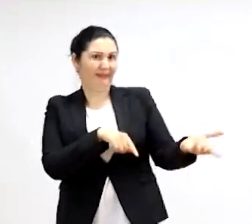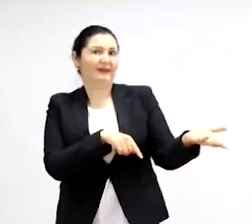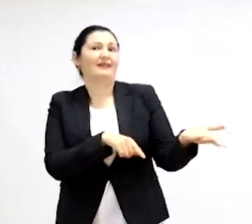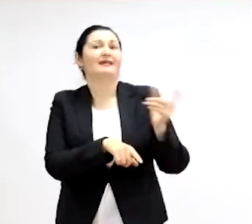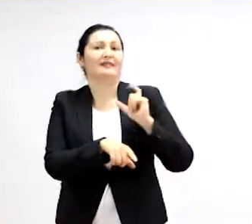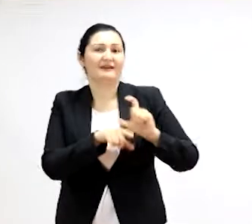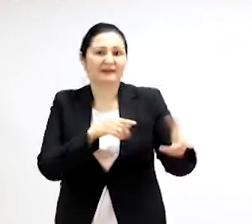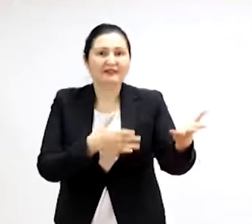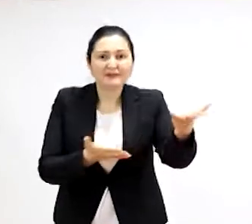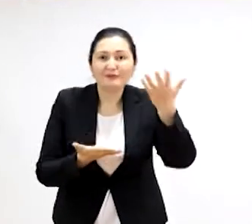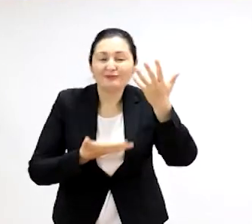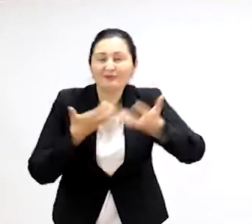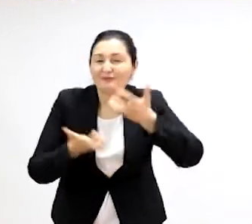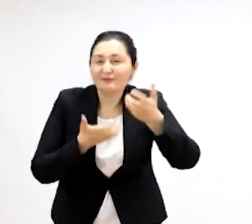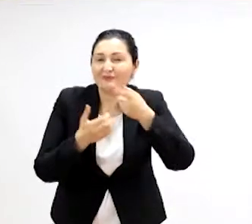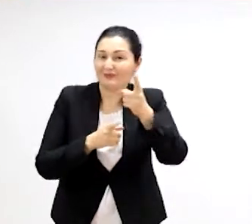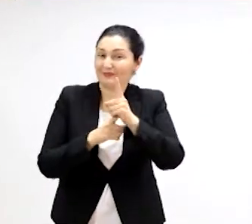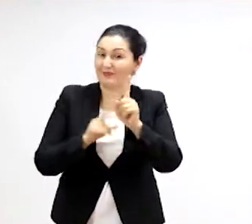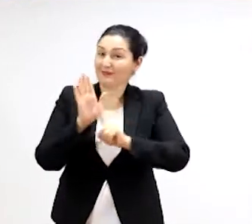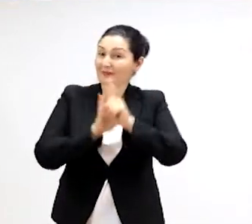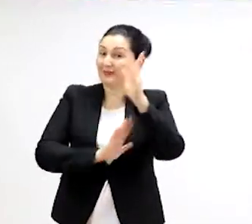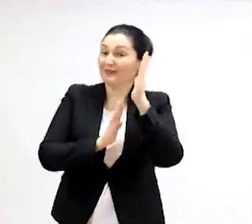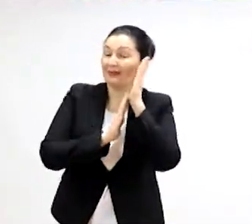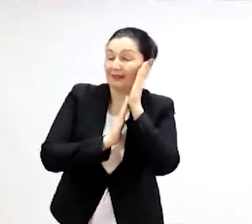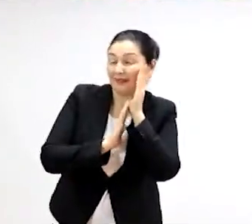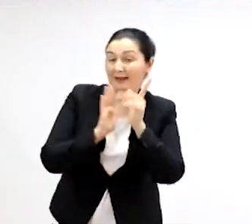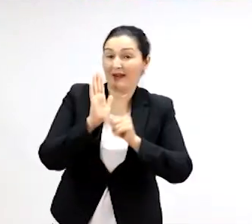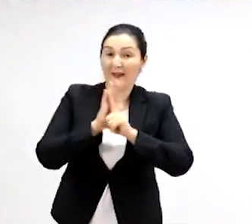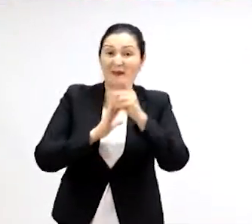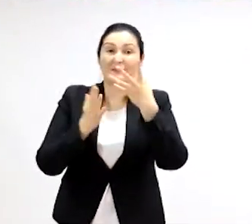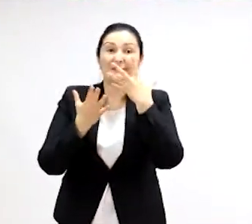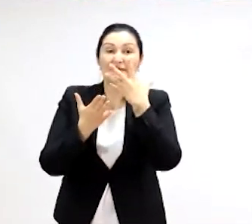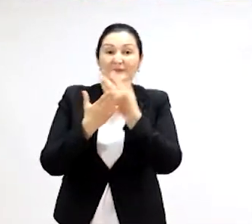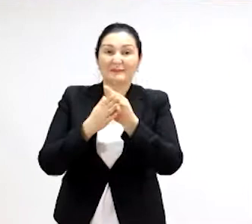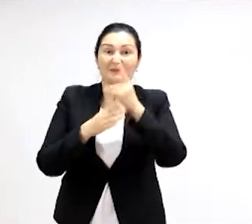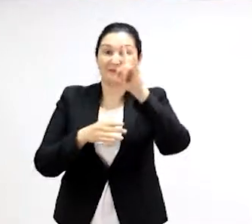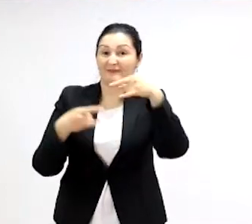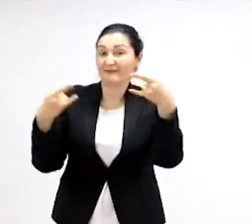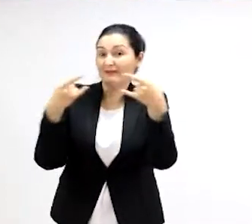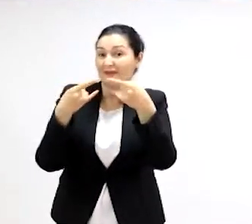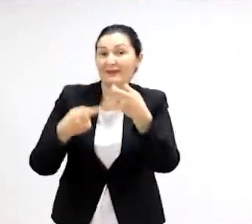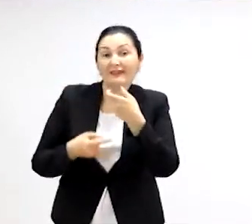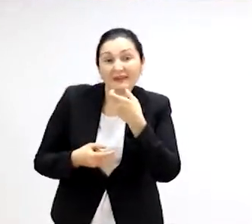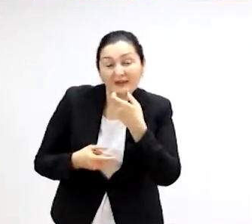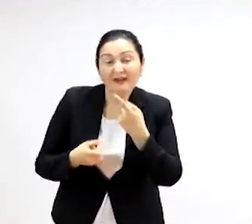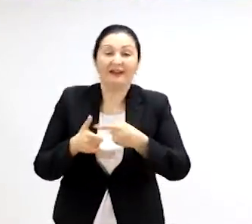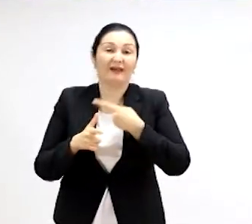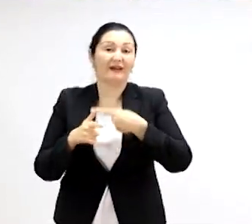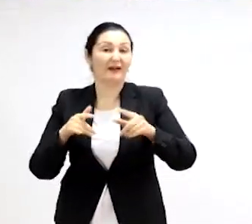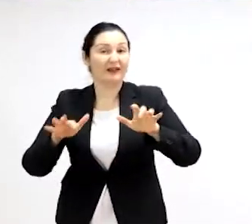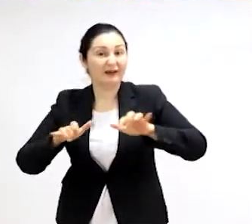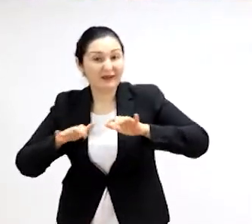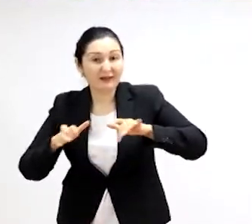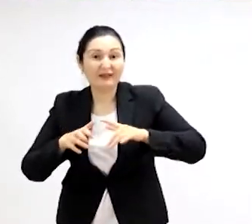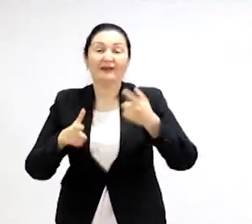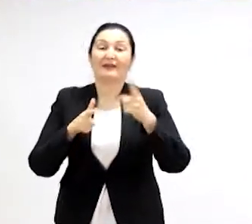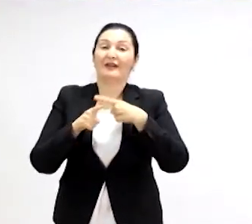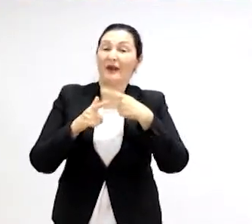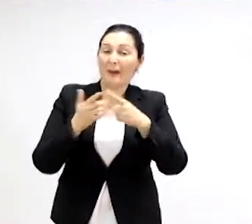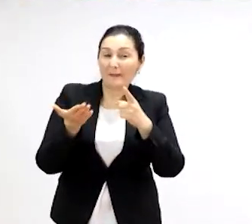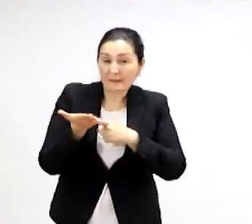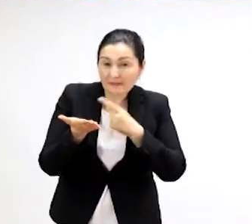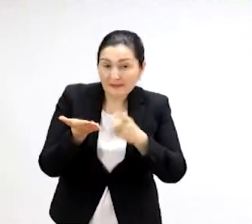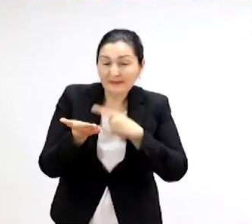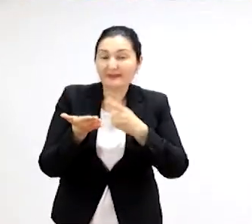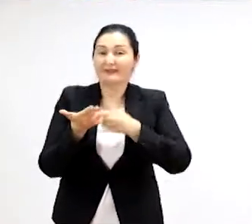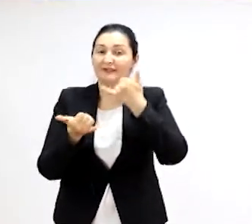Охир ту медони ки пеш аз хоб кардан тамошои ойнаи нилгун бо компютер, планшет,